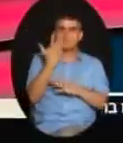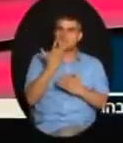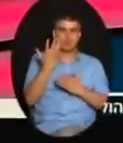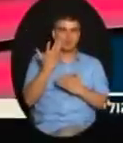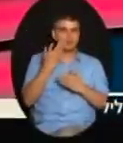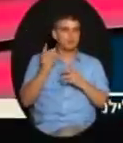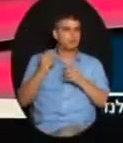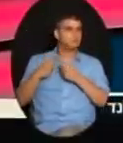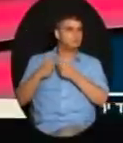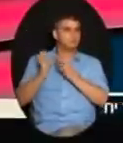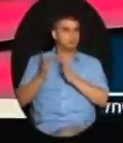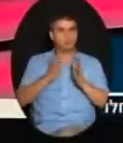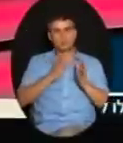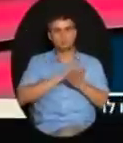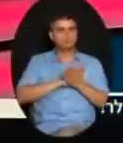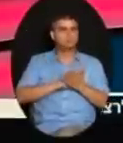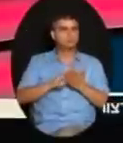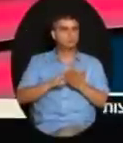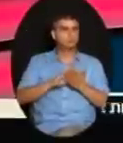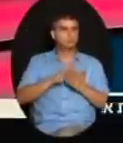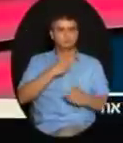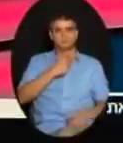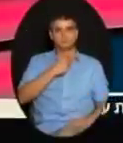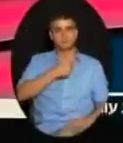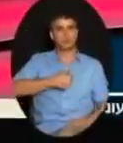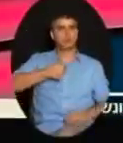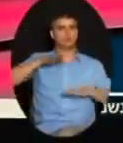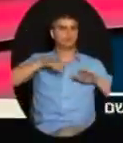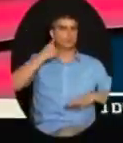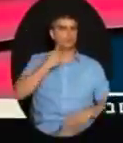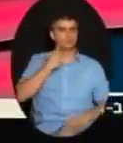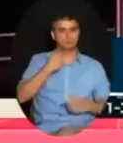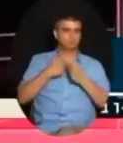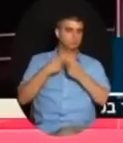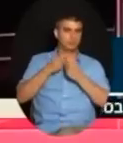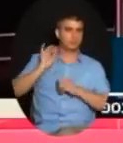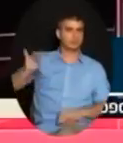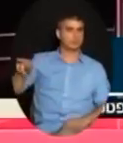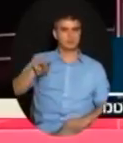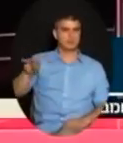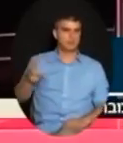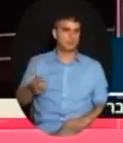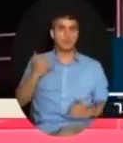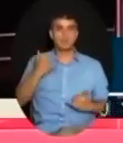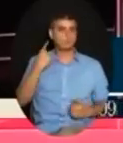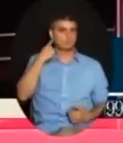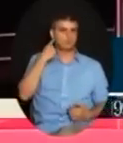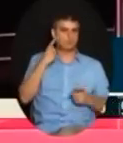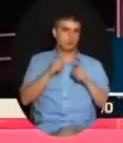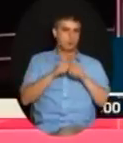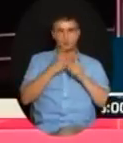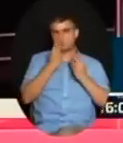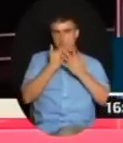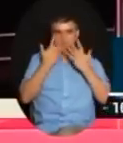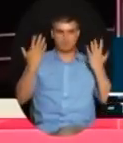מערכת מאורגנת שפשוט בצו ראש הממשלה המושחת התארגנה נגדם. היום זה נשמע כאילו